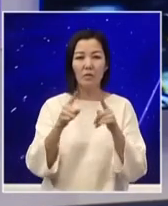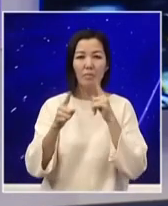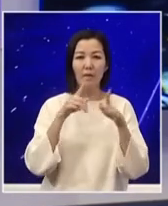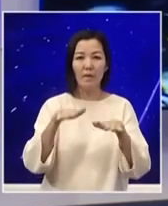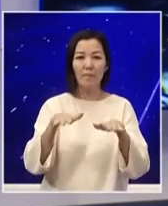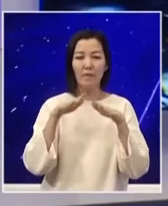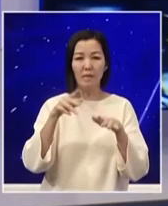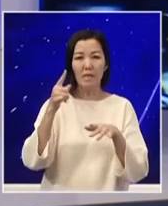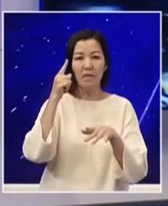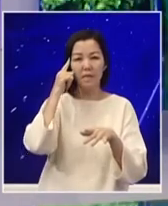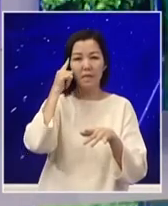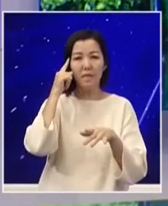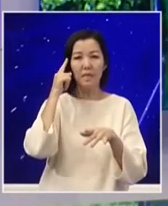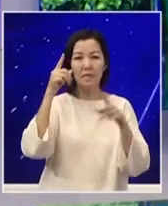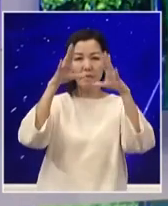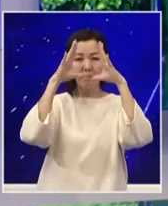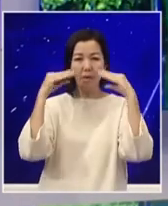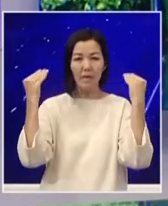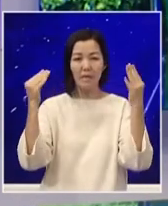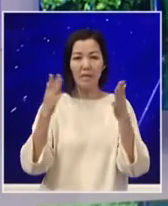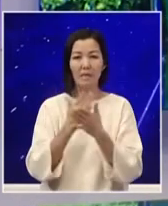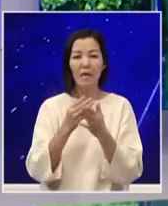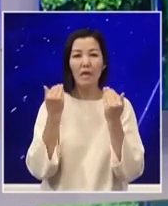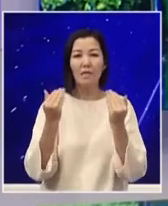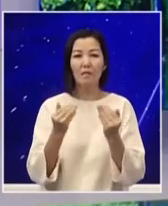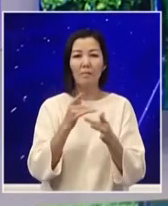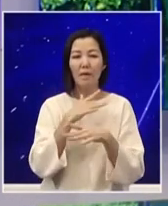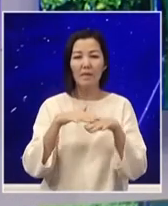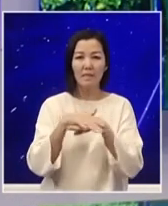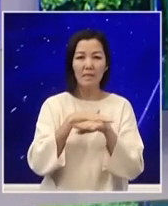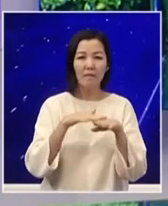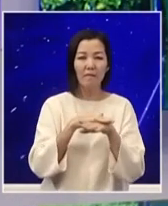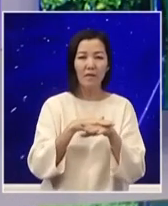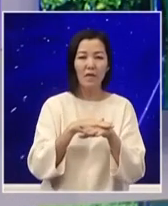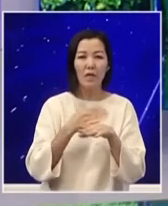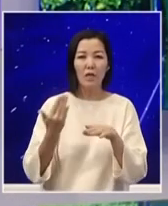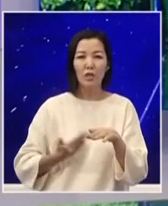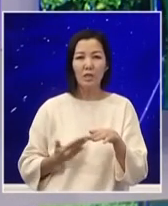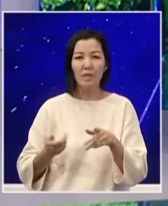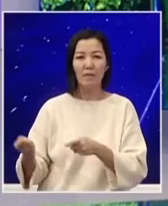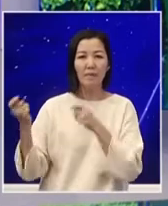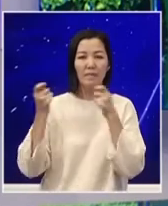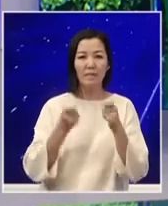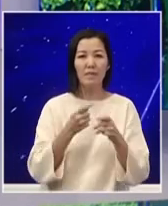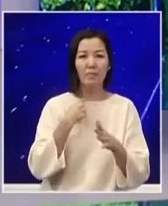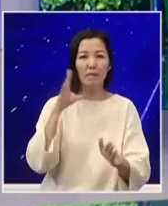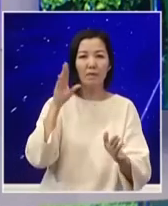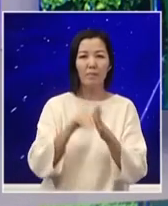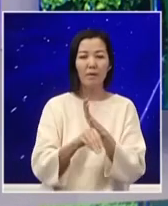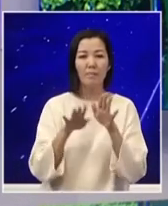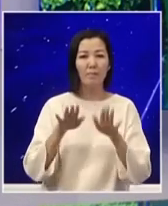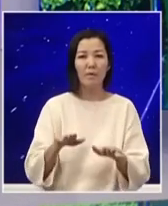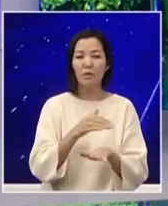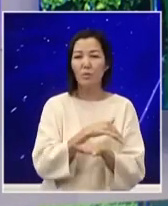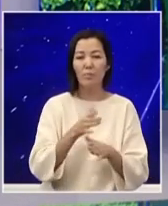выборах в Киргизии партии. По их словам, столицу массово свозят жители регионов для последующего голосования не по